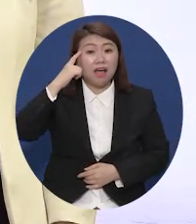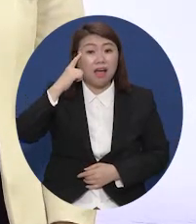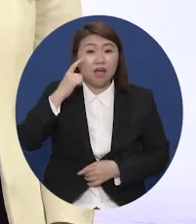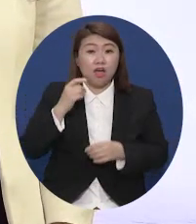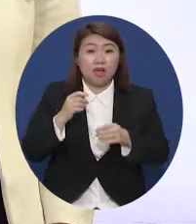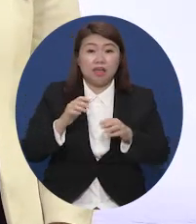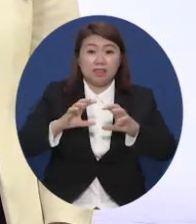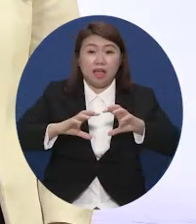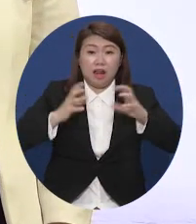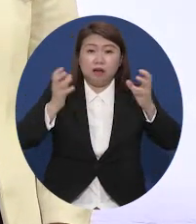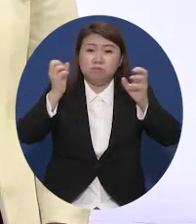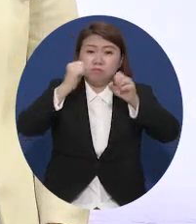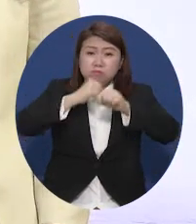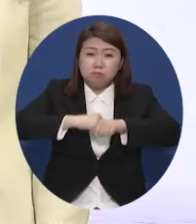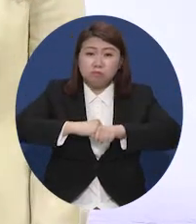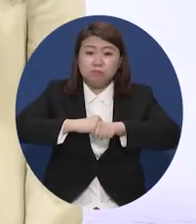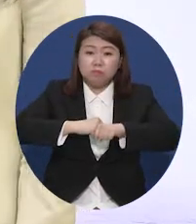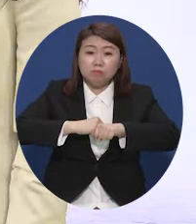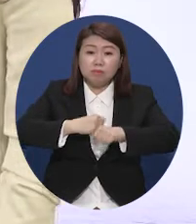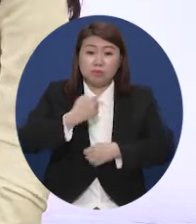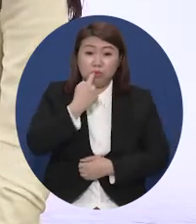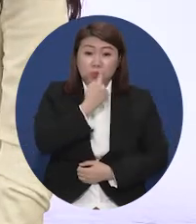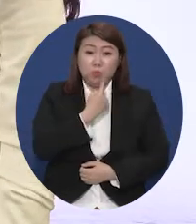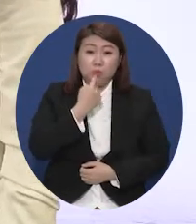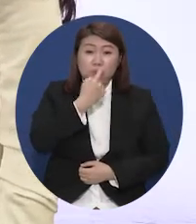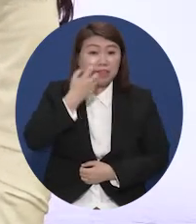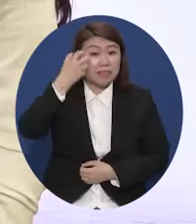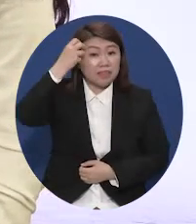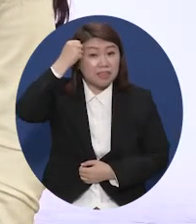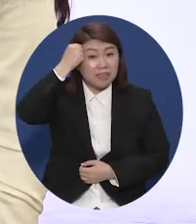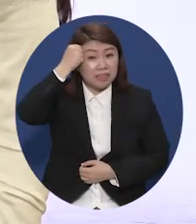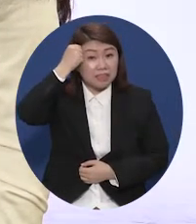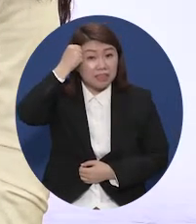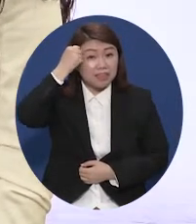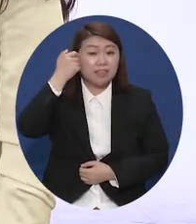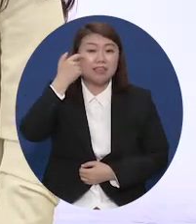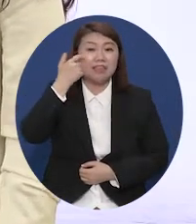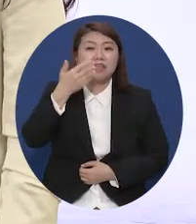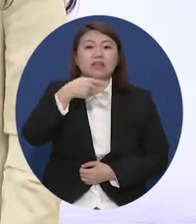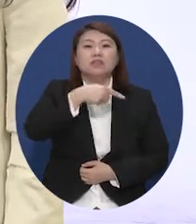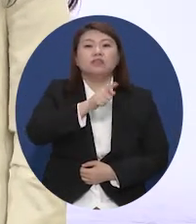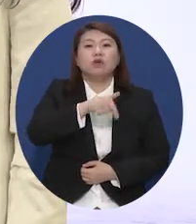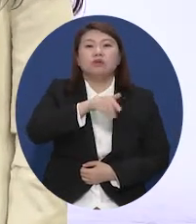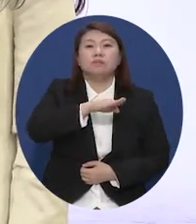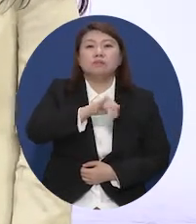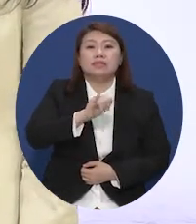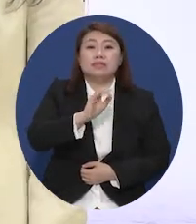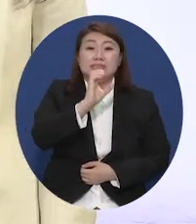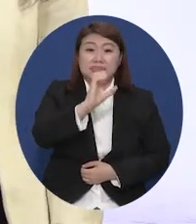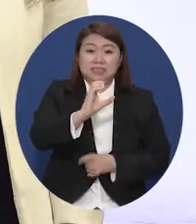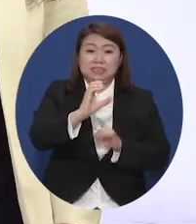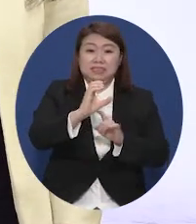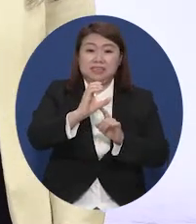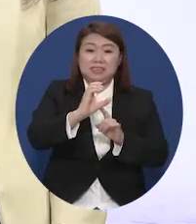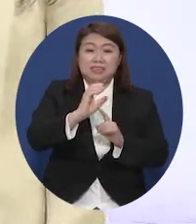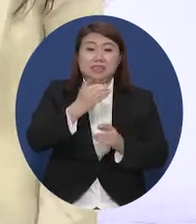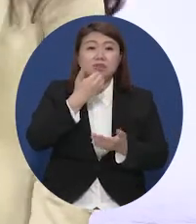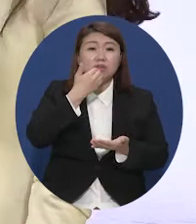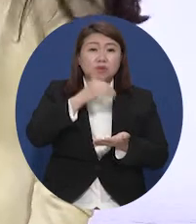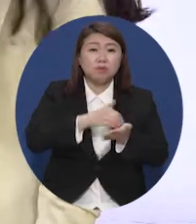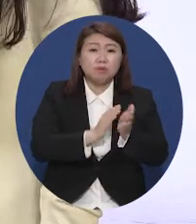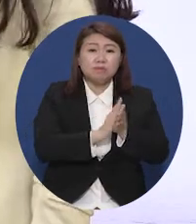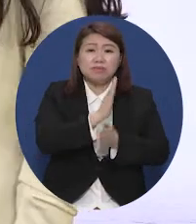그 종말론 기억하시나요? 그 종말론의 중심에 바로 이 끼리고와의 석비씨가 있습니다